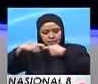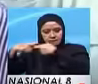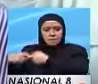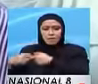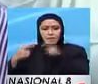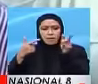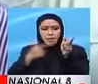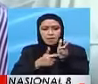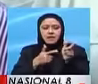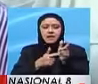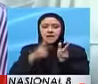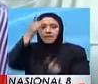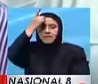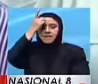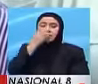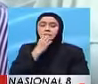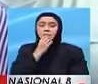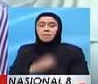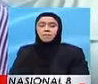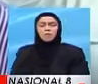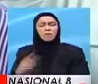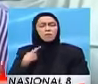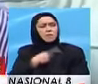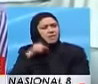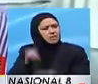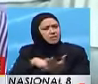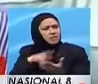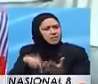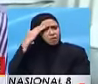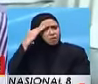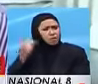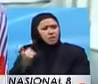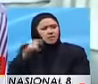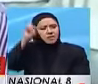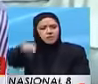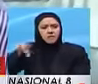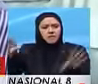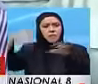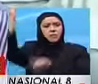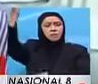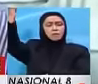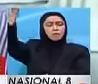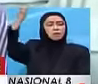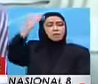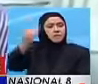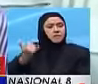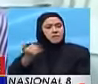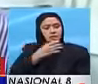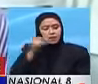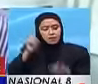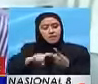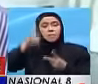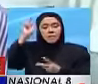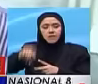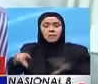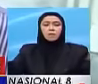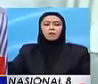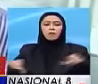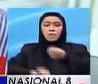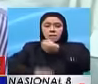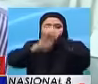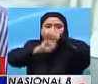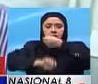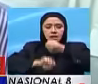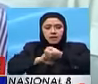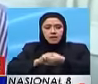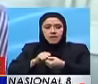Anwar kita pertikaikan kenap perl buateramaherseb k adakan solidariti untuk Datuk